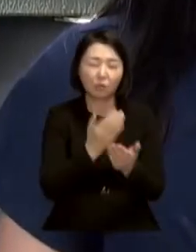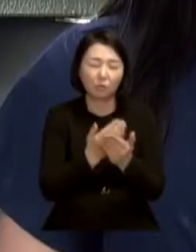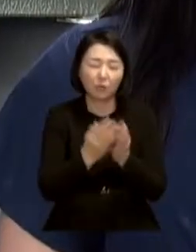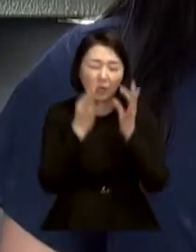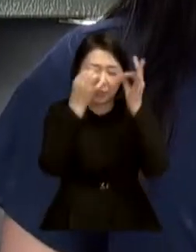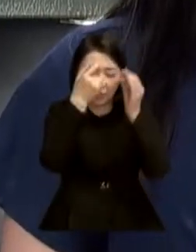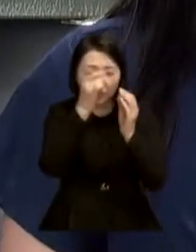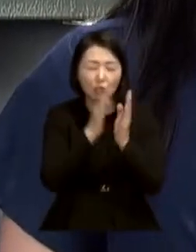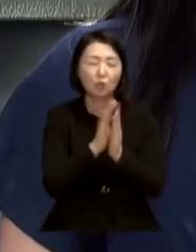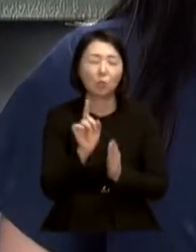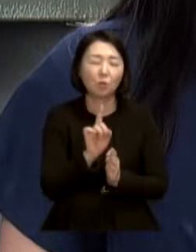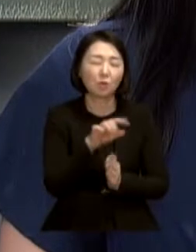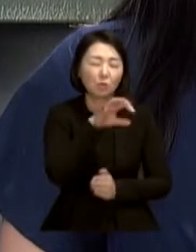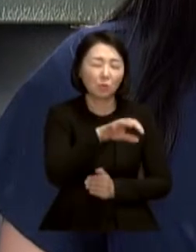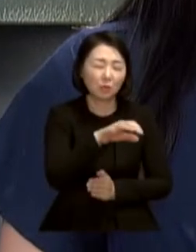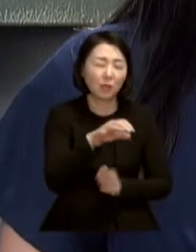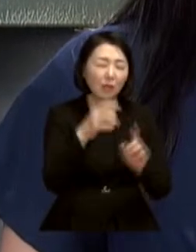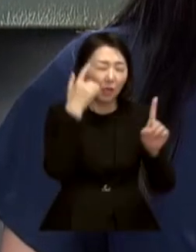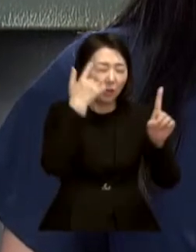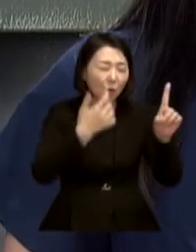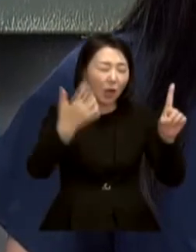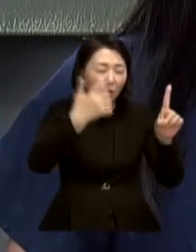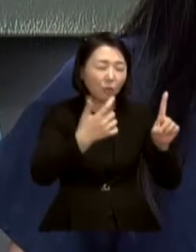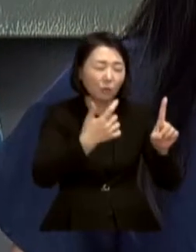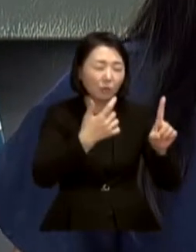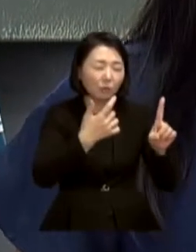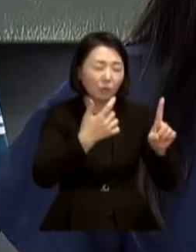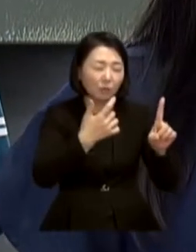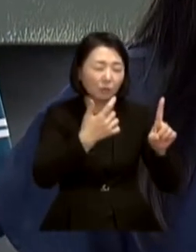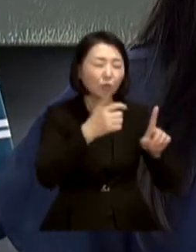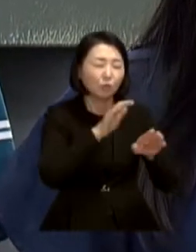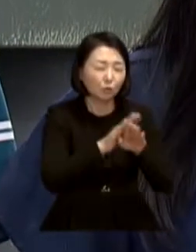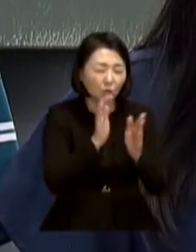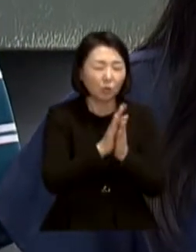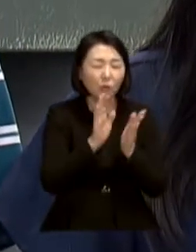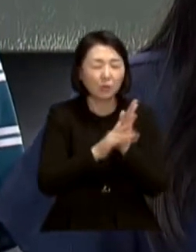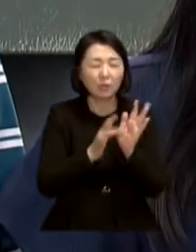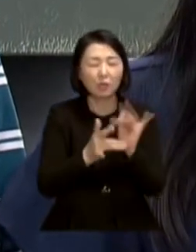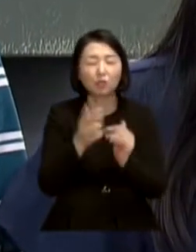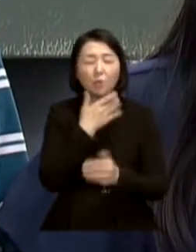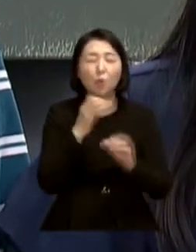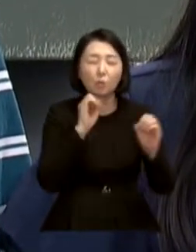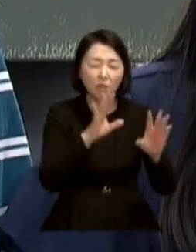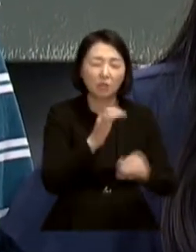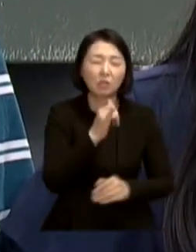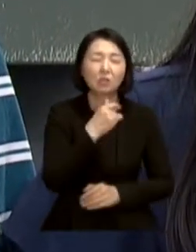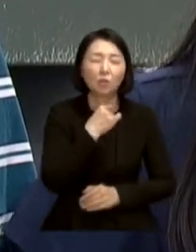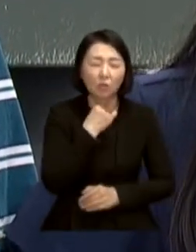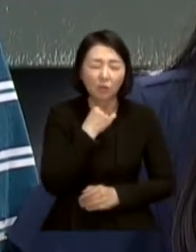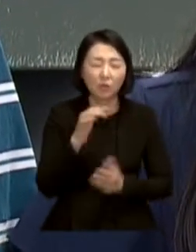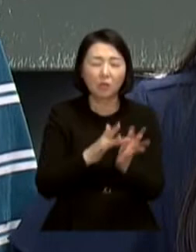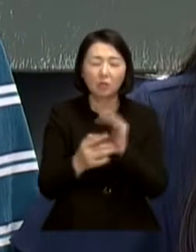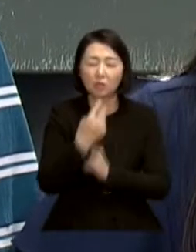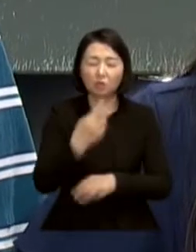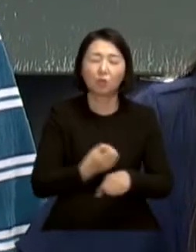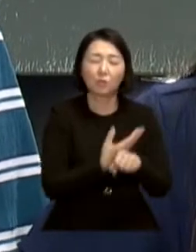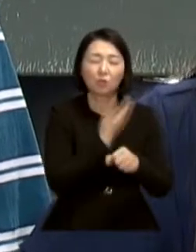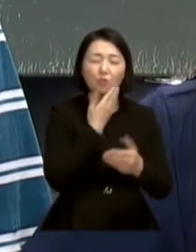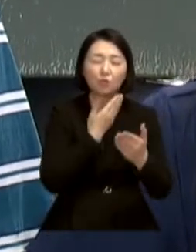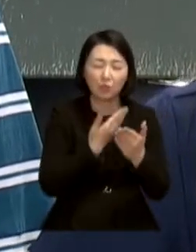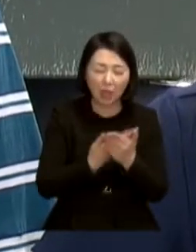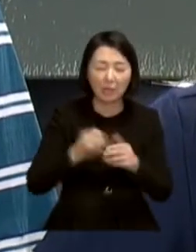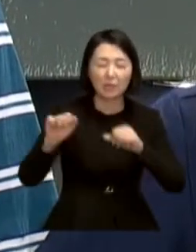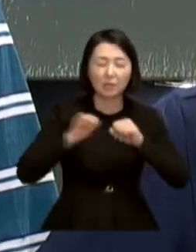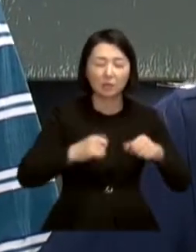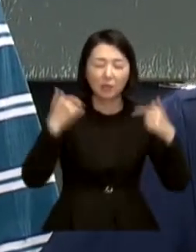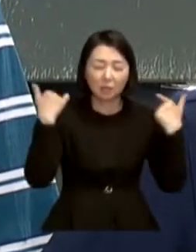때 하나님 아버지, 그 영혼 가운데 예수의 복음이 전해져 아버지 예수의 생명이 전해지는 귀한 역사가 날마다 일어나게